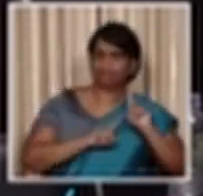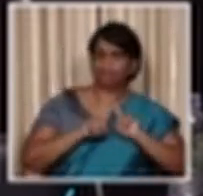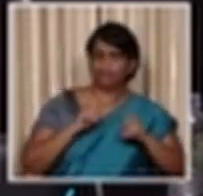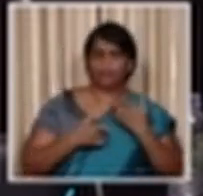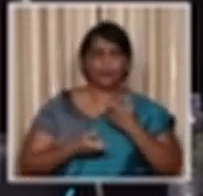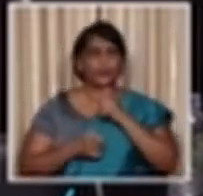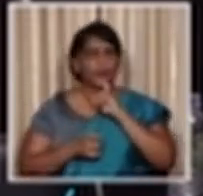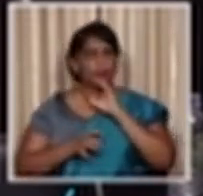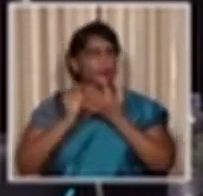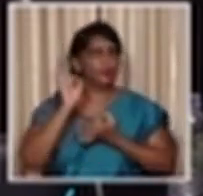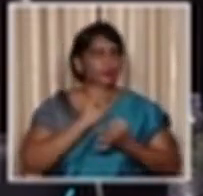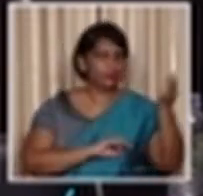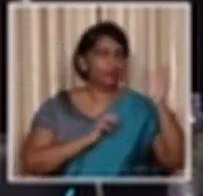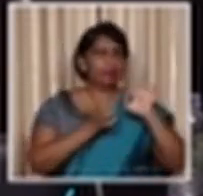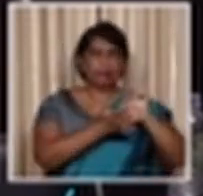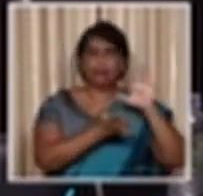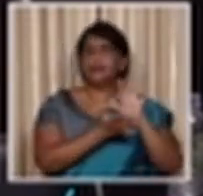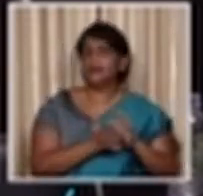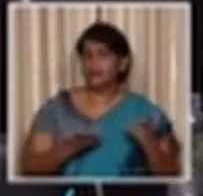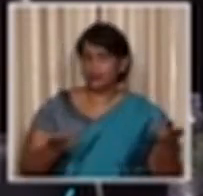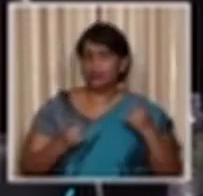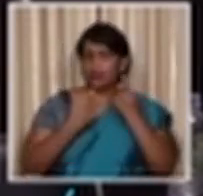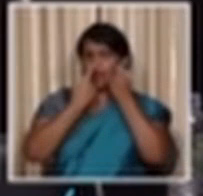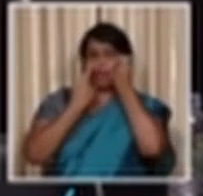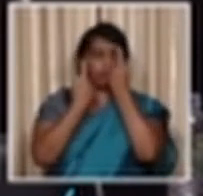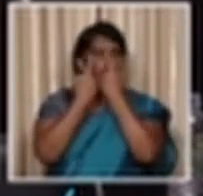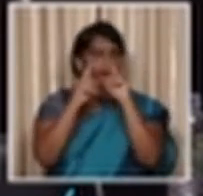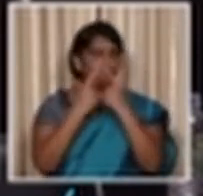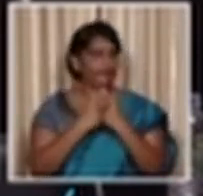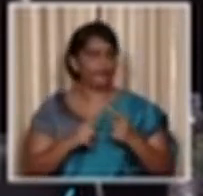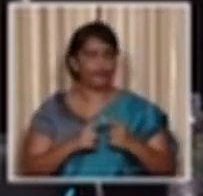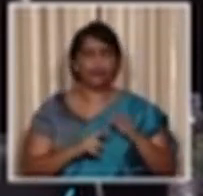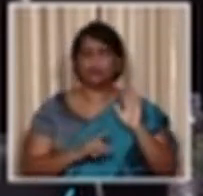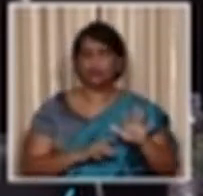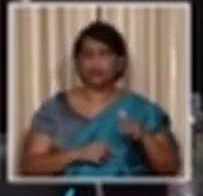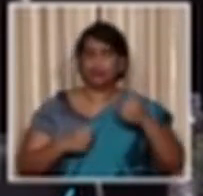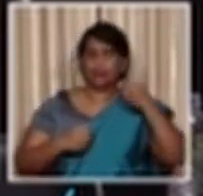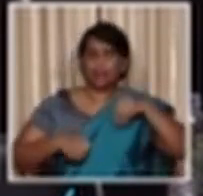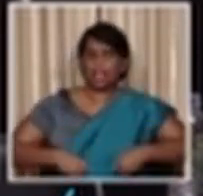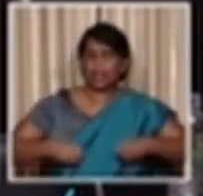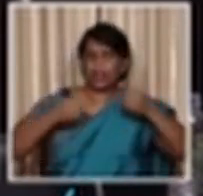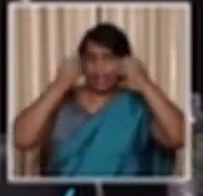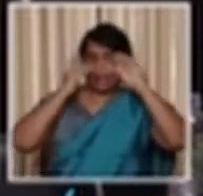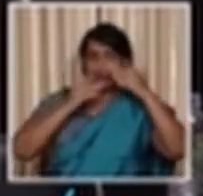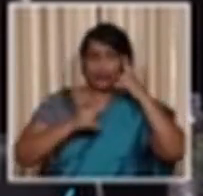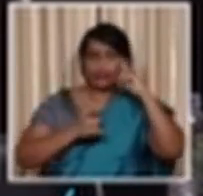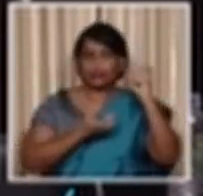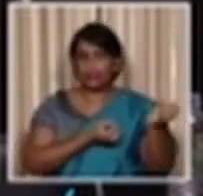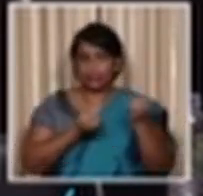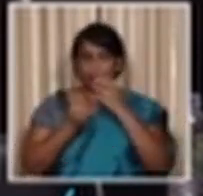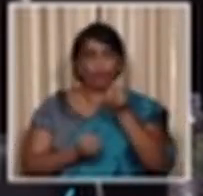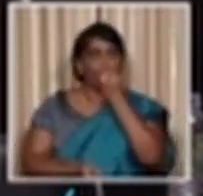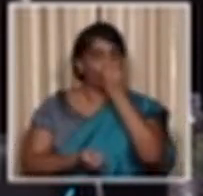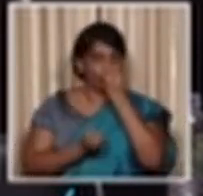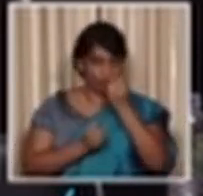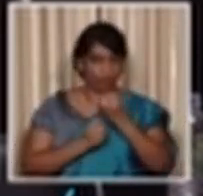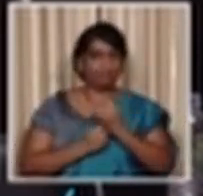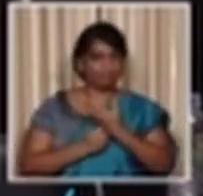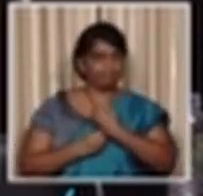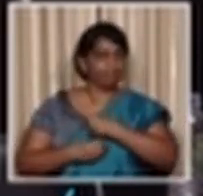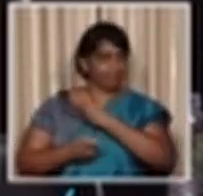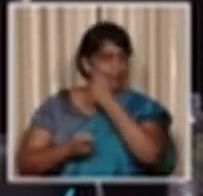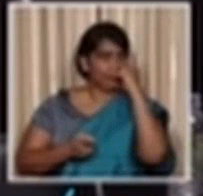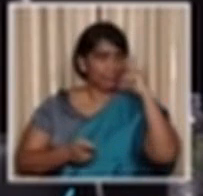නඩු වැටෙන්නේ නැහැ. මොකද විවිධ අදහස් පළ වුණා මේ රිලෝන් චීනයට යවන්නේ මේ ඔබතුමා ආහාර සඳහා සහ